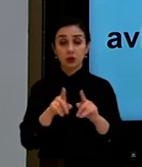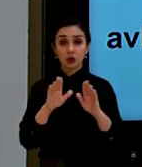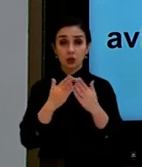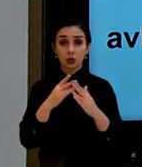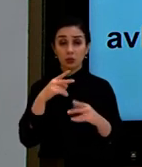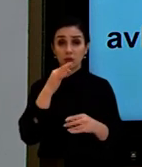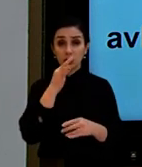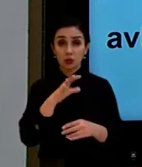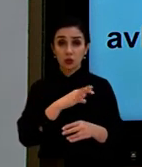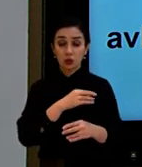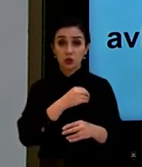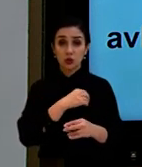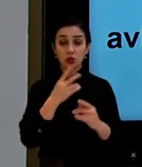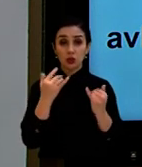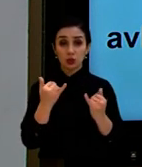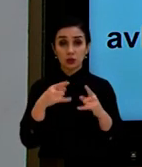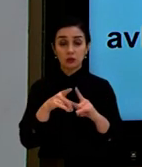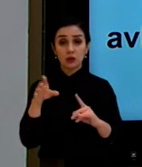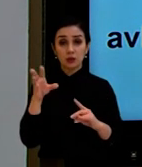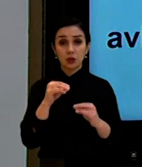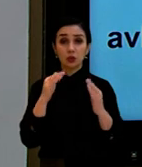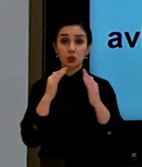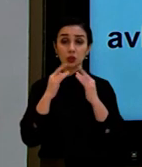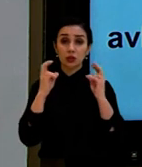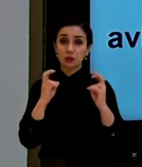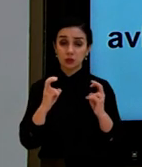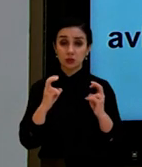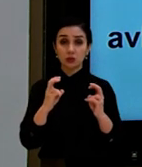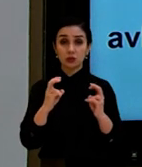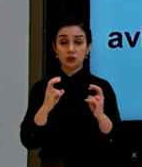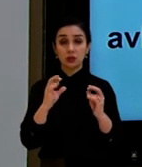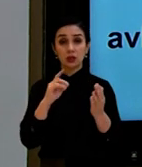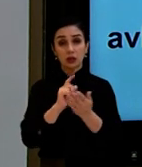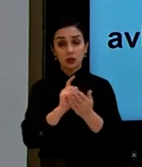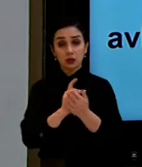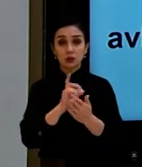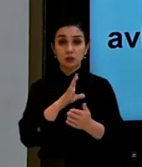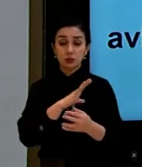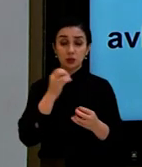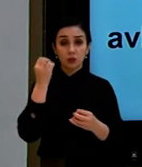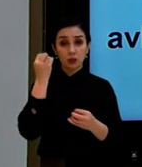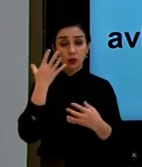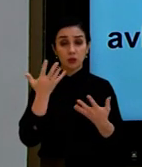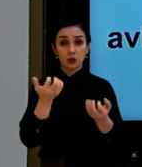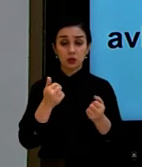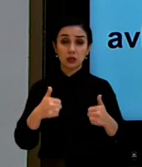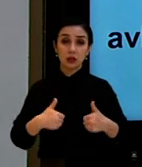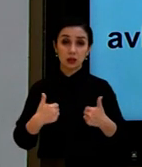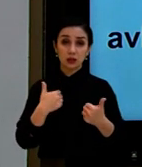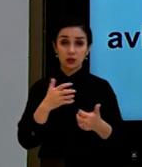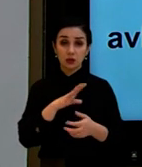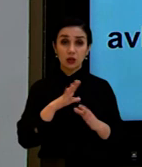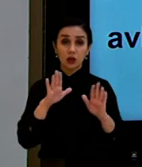kitob demoqchi. Mana hozir siz barchangiz uyda o'tirib dars qilmoqdasiz, bilim olishga harakat